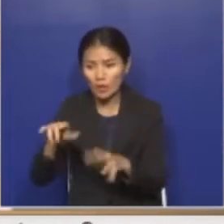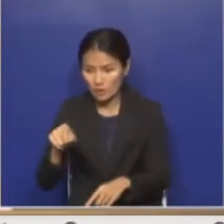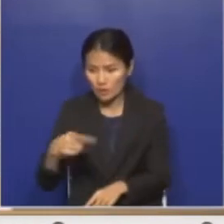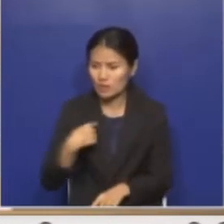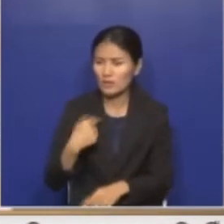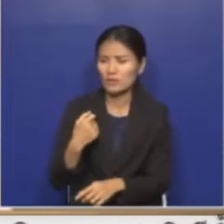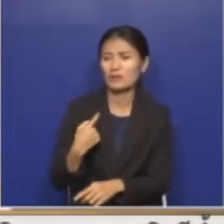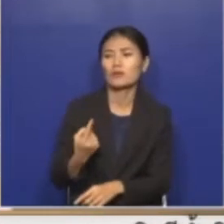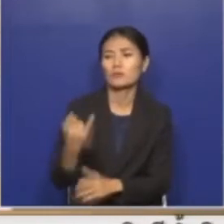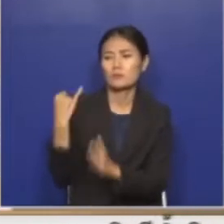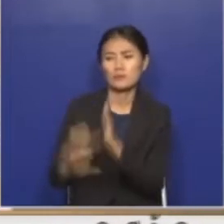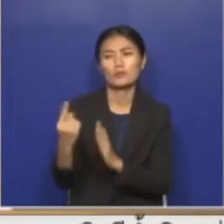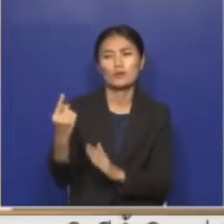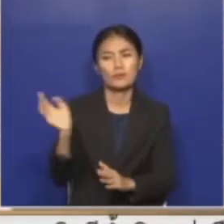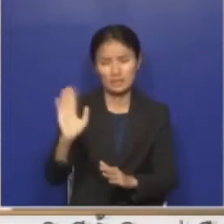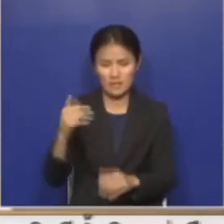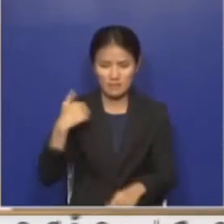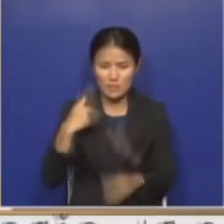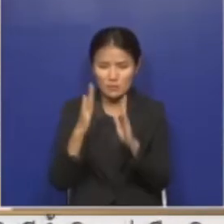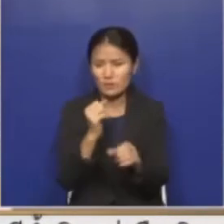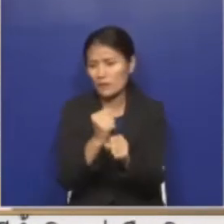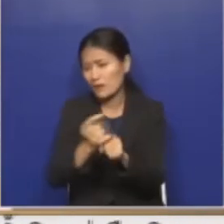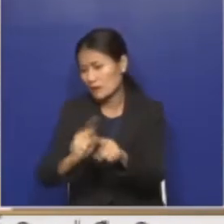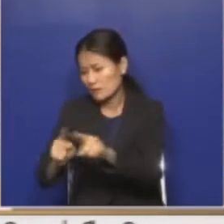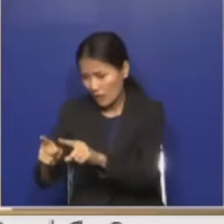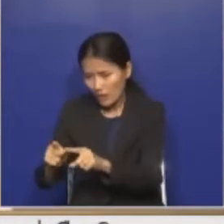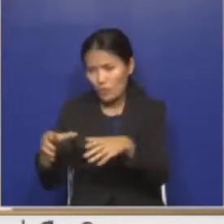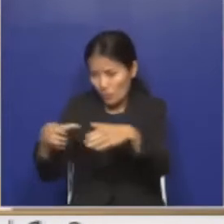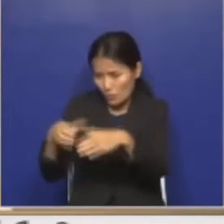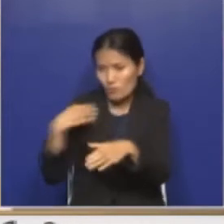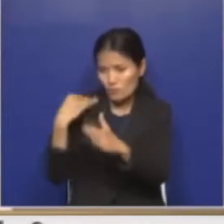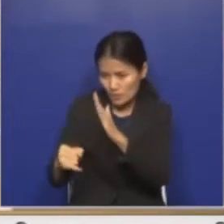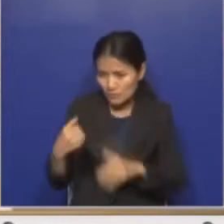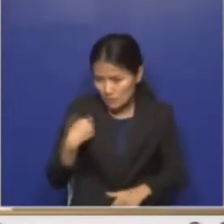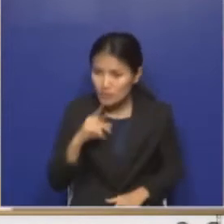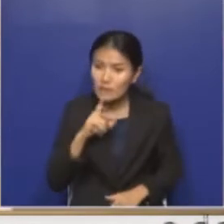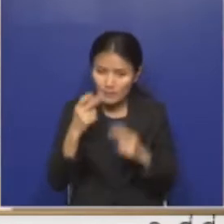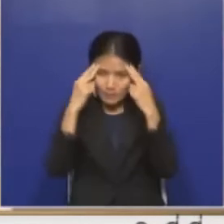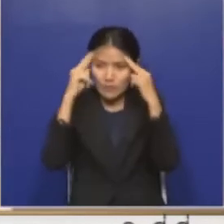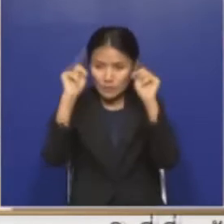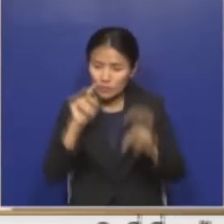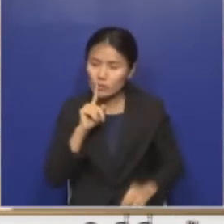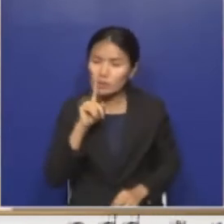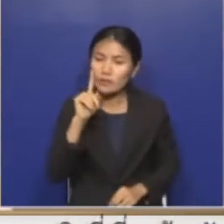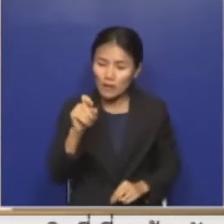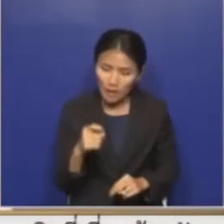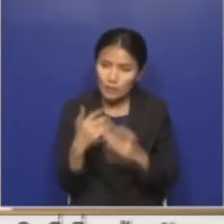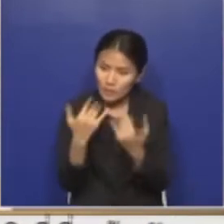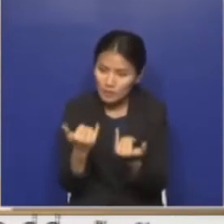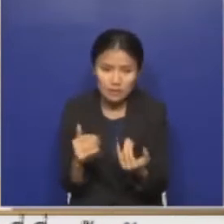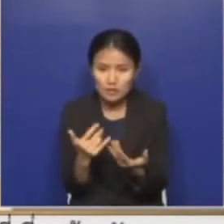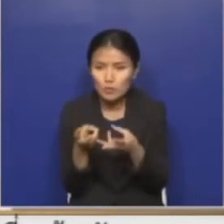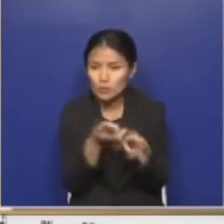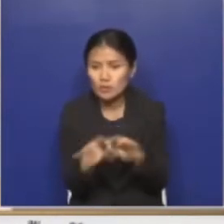นะครับถามท่านในรถคันตีว่าท่านจะจัดการกับเรื่องเนี้ยอย่างไรในฐานะที่ท่านเป็นหัวหน้ารัฐบาล